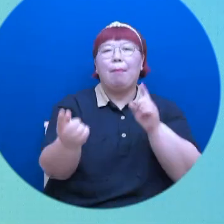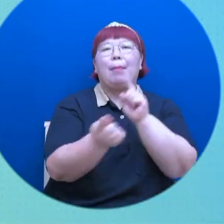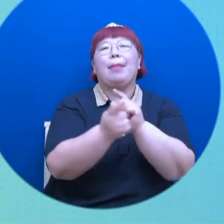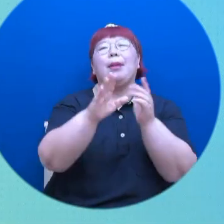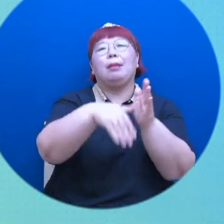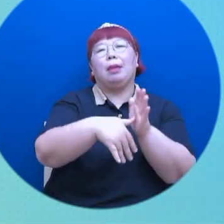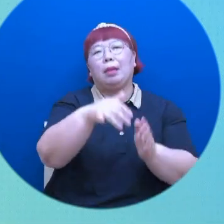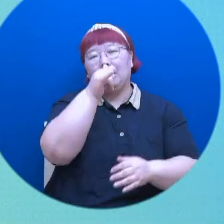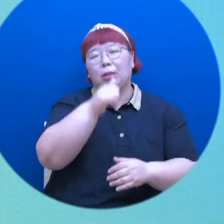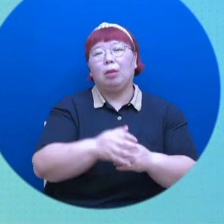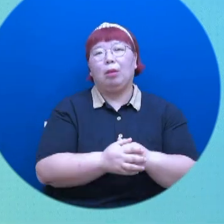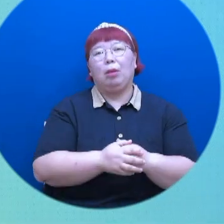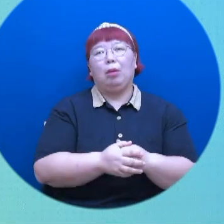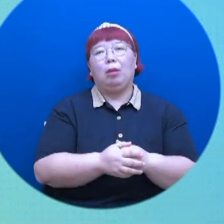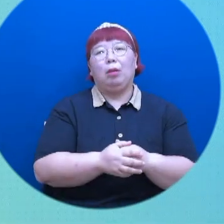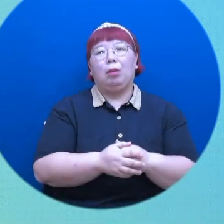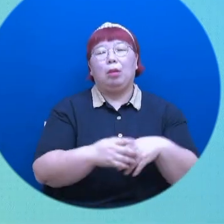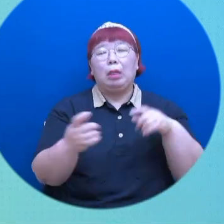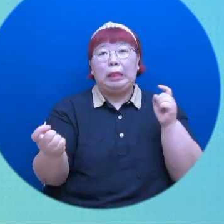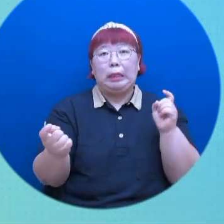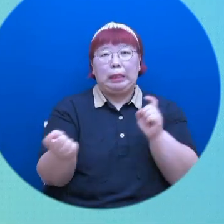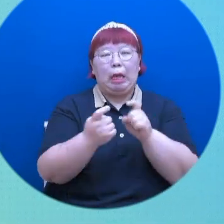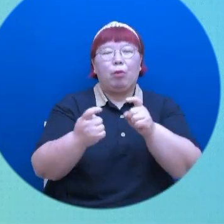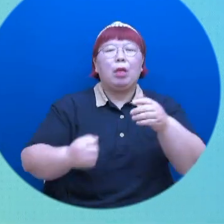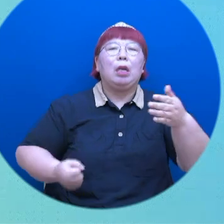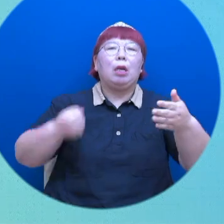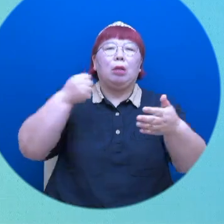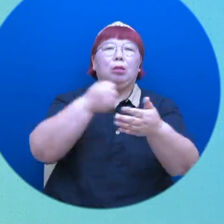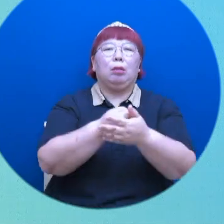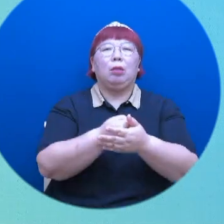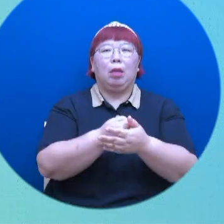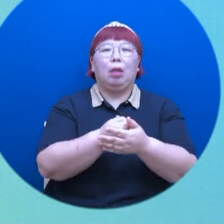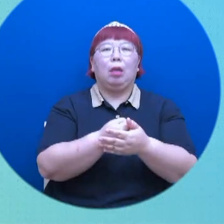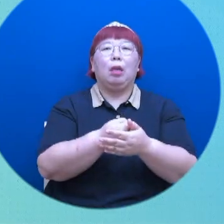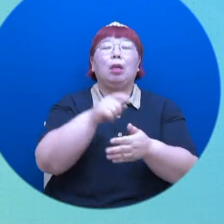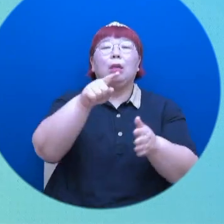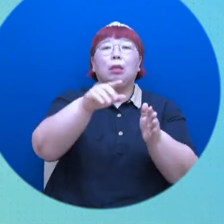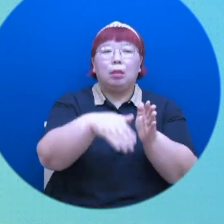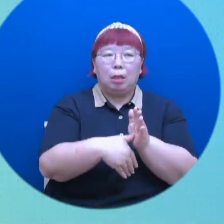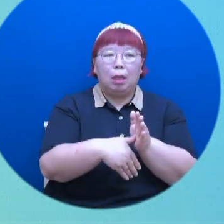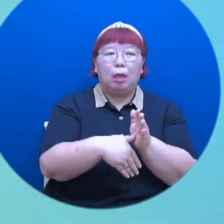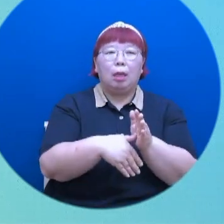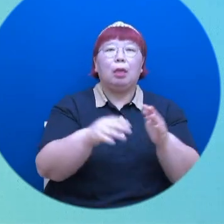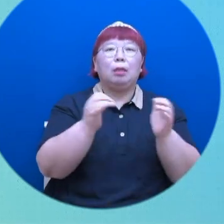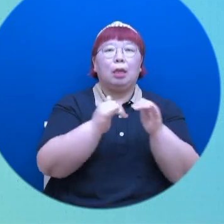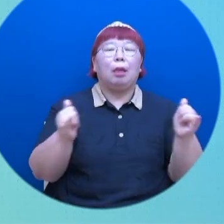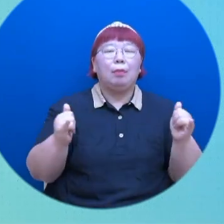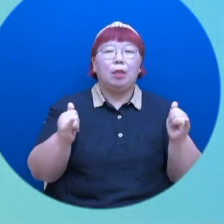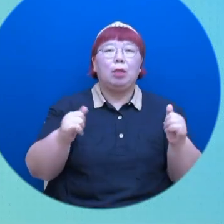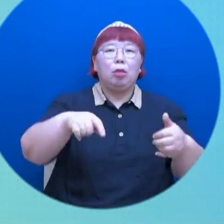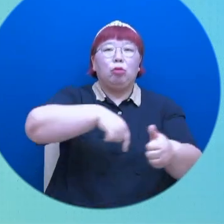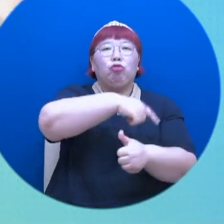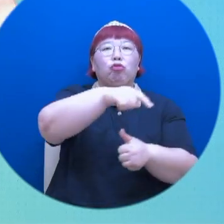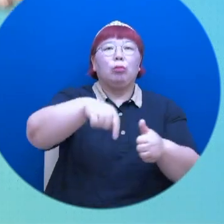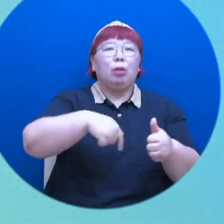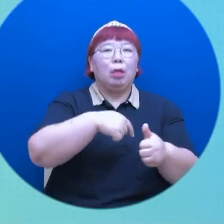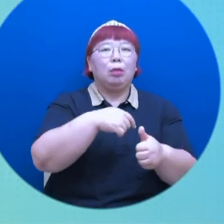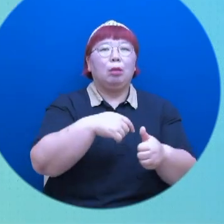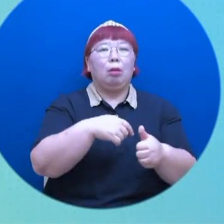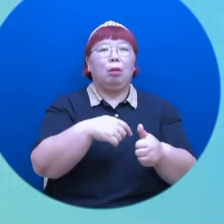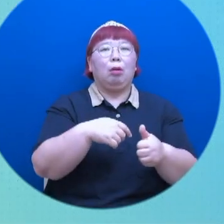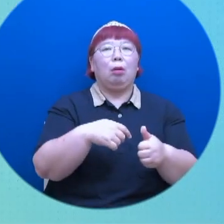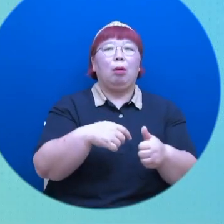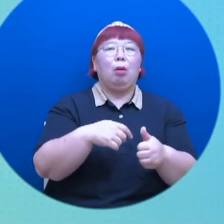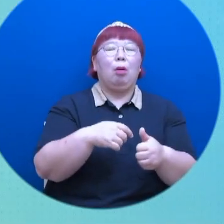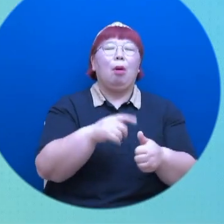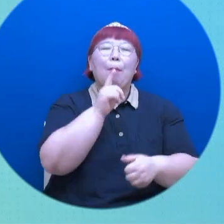골리앗과 싸워보겠다라고 결정합니다. 그럴 때 사람들이 주변에서 조언하기